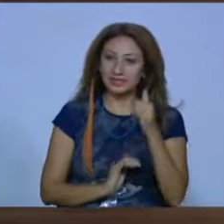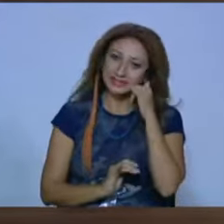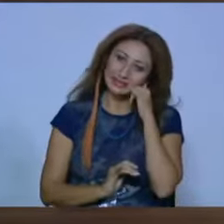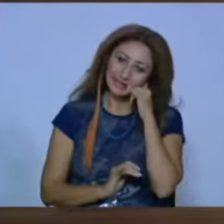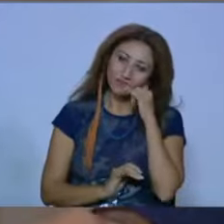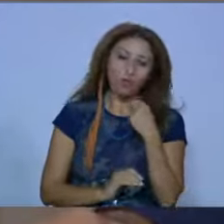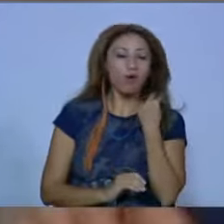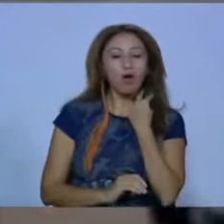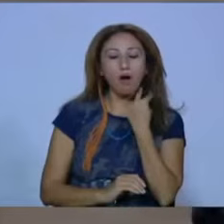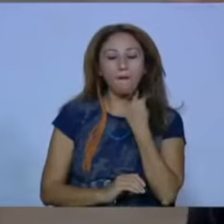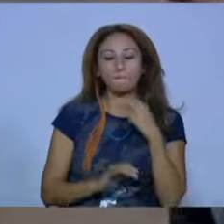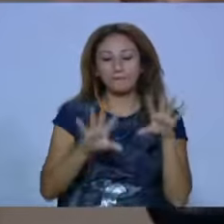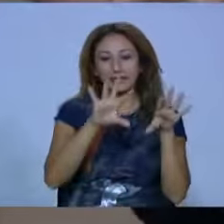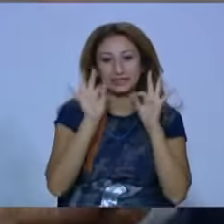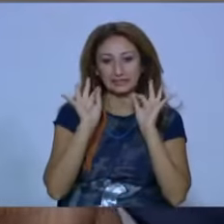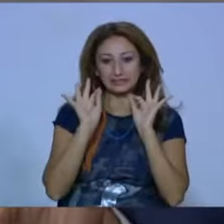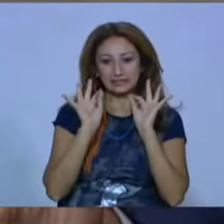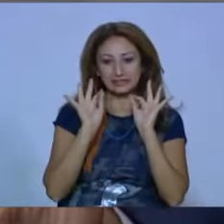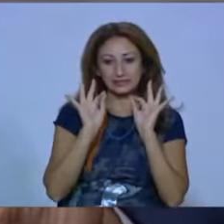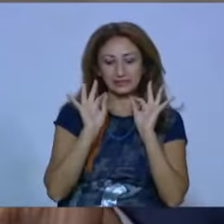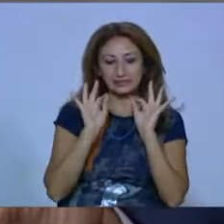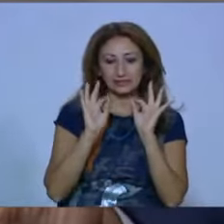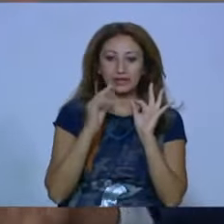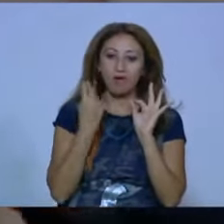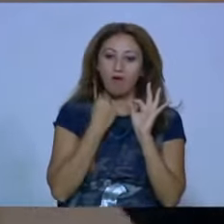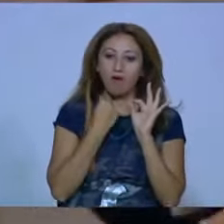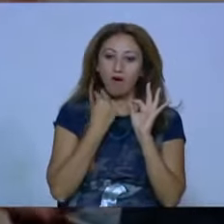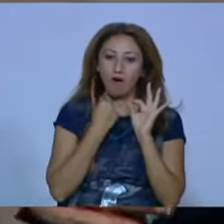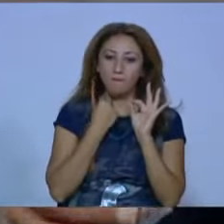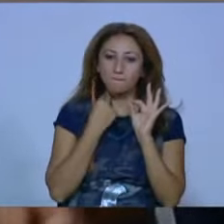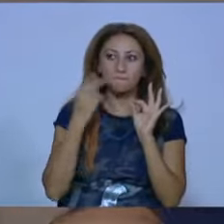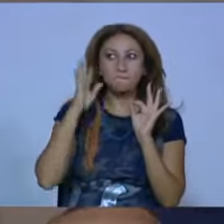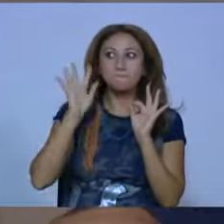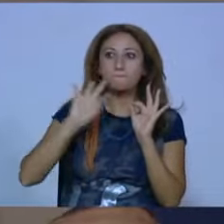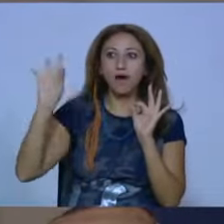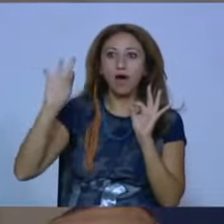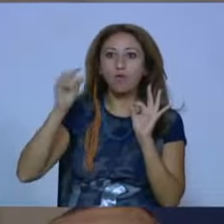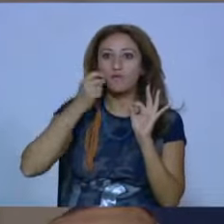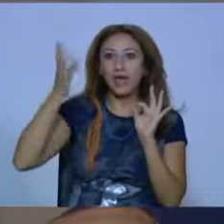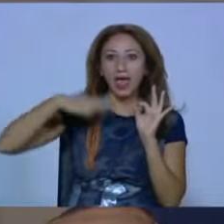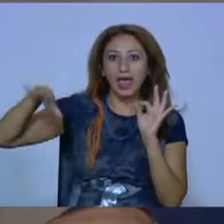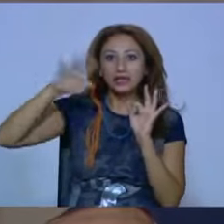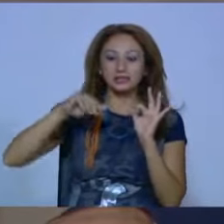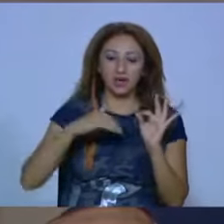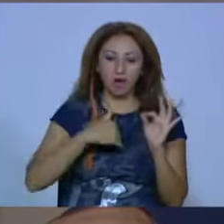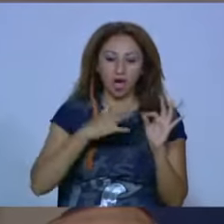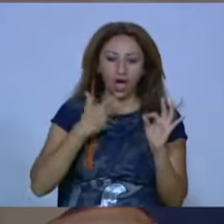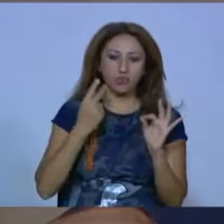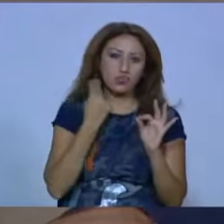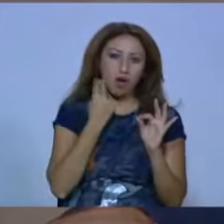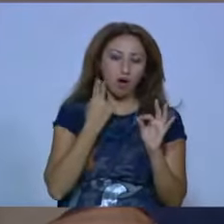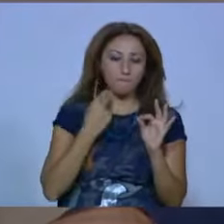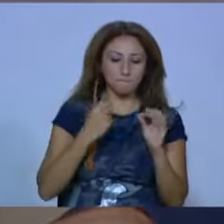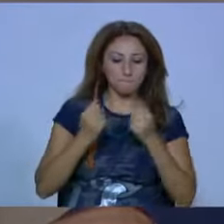تليفون جديد يعني هو كان معاه نمره موبايل معروفه للناس فجاب هو النمره خاصه وقال